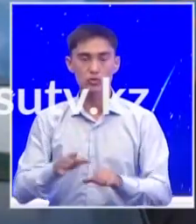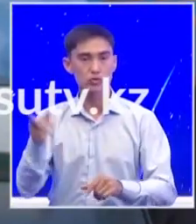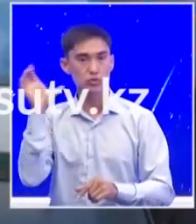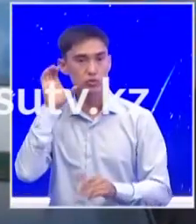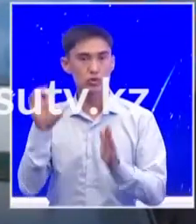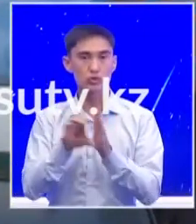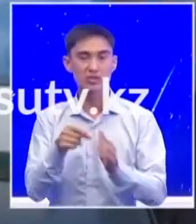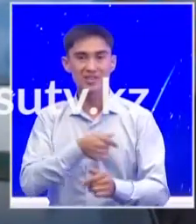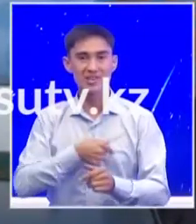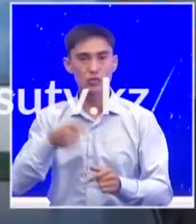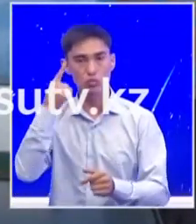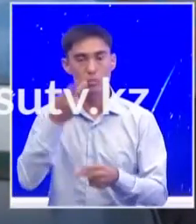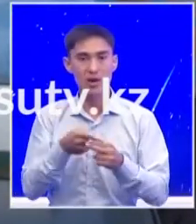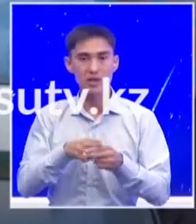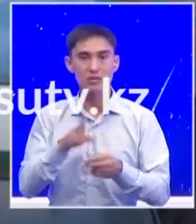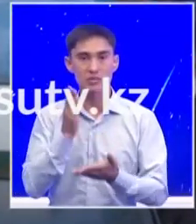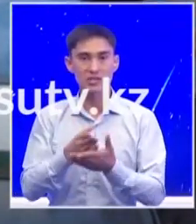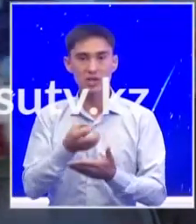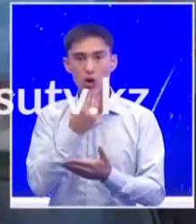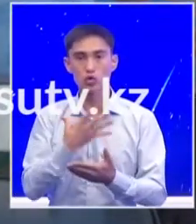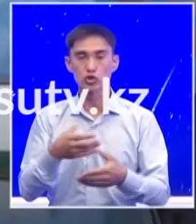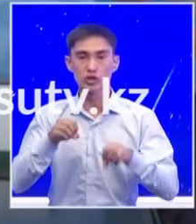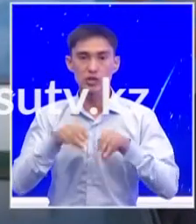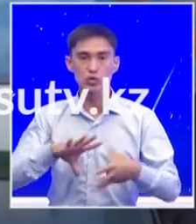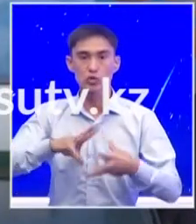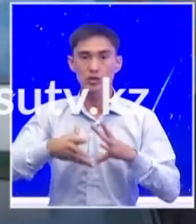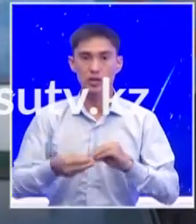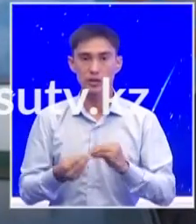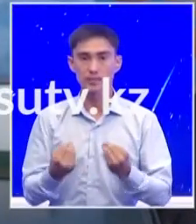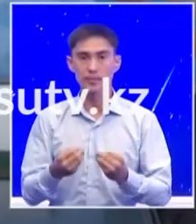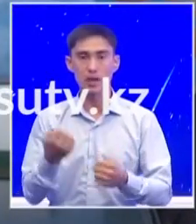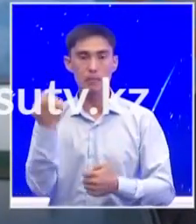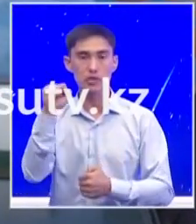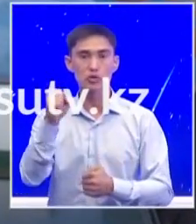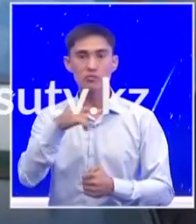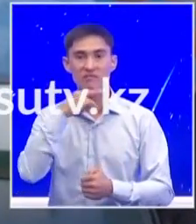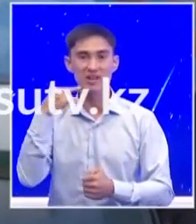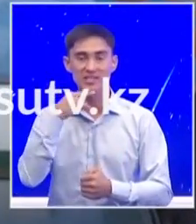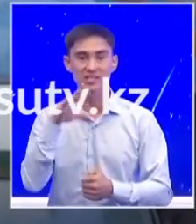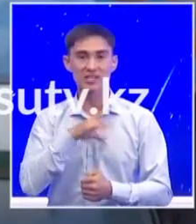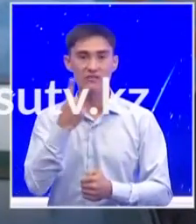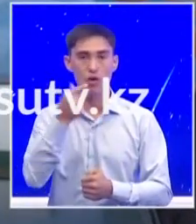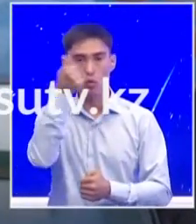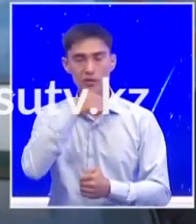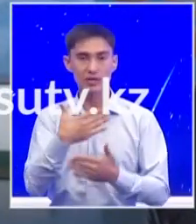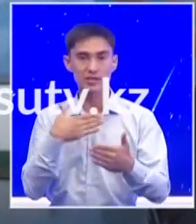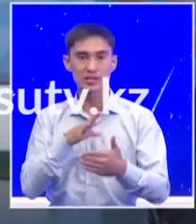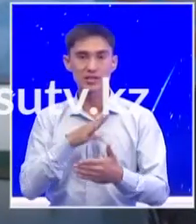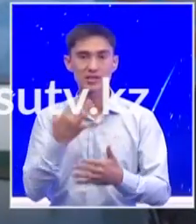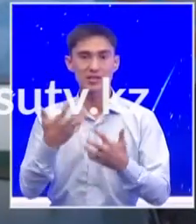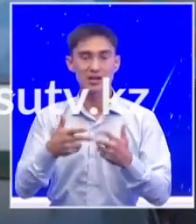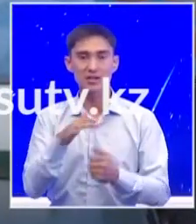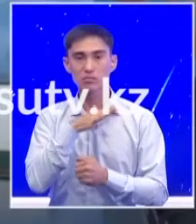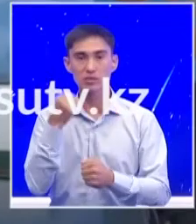поэтому есть хорошие результаты. Например, я стал призером международного турнира в России 2 года назад. Несколько раз становился